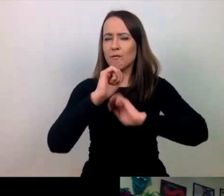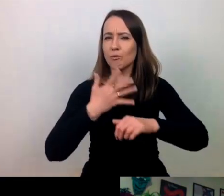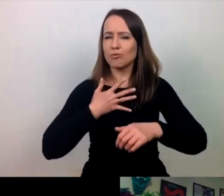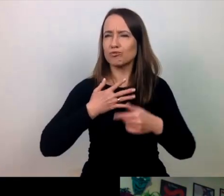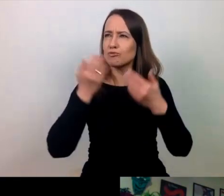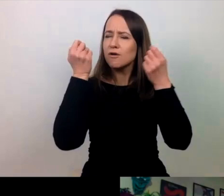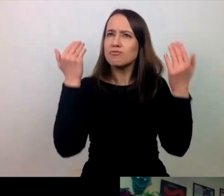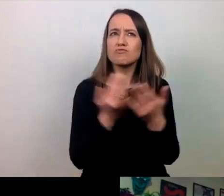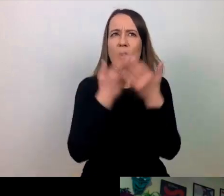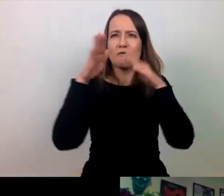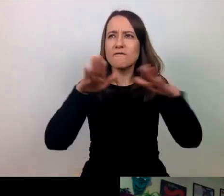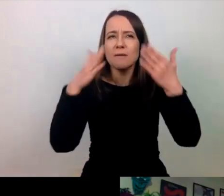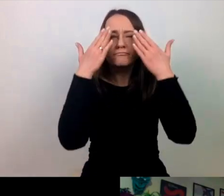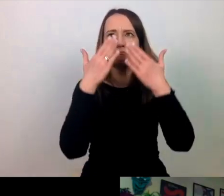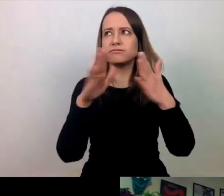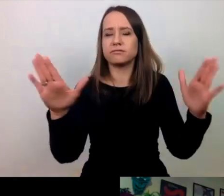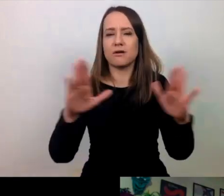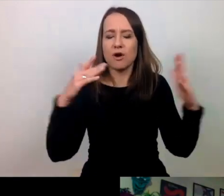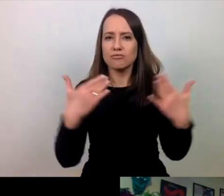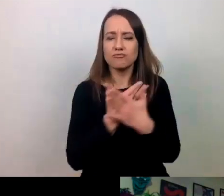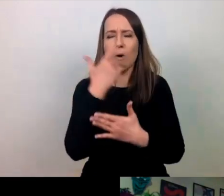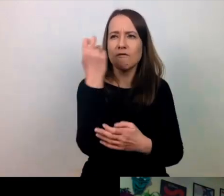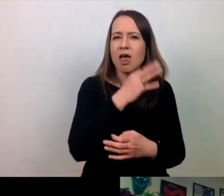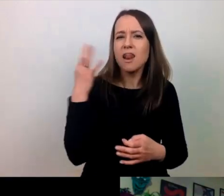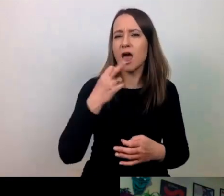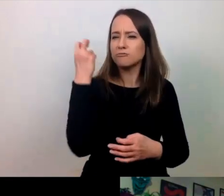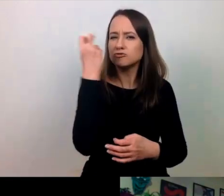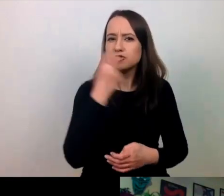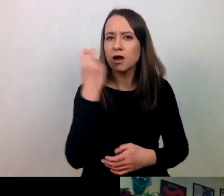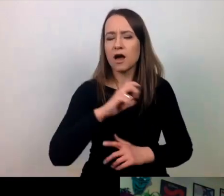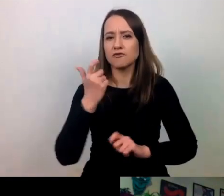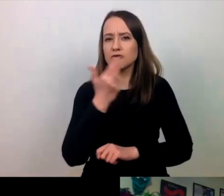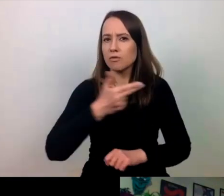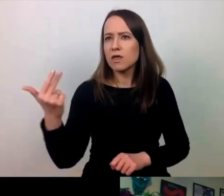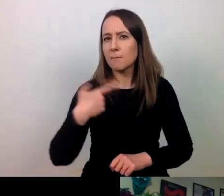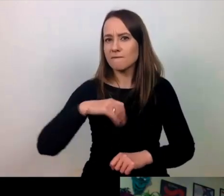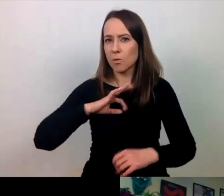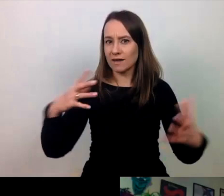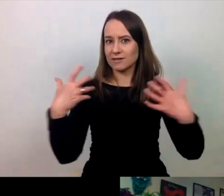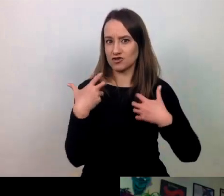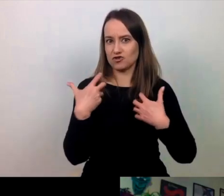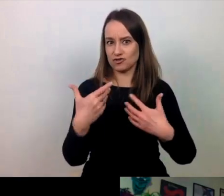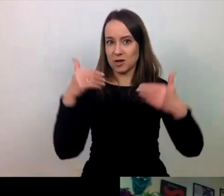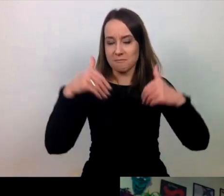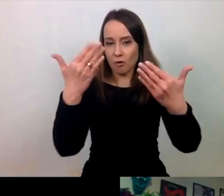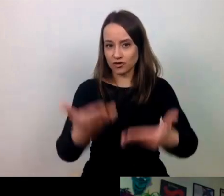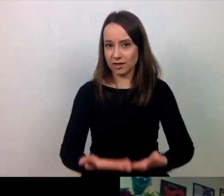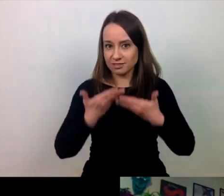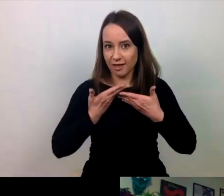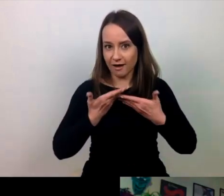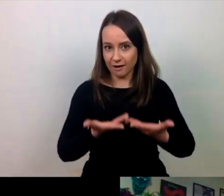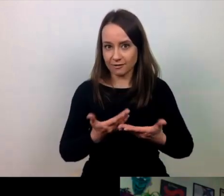i że to może być dla niego lepsze i ciekawsze i że to, co mu się wydawało na temat swojego życia, może zweryfikować dzięki